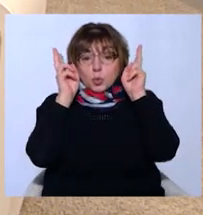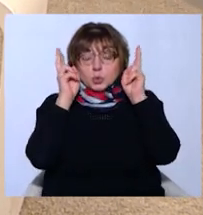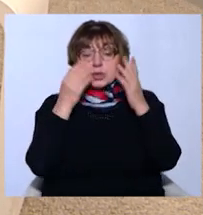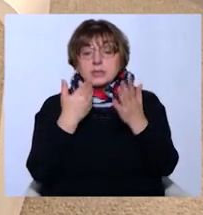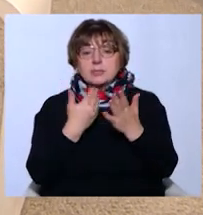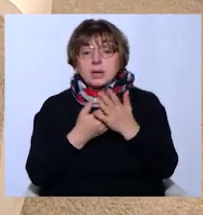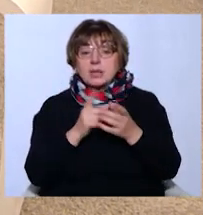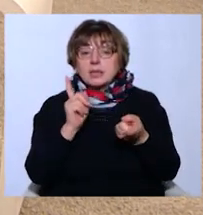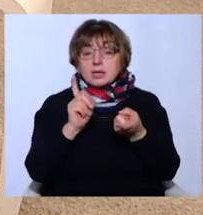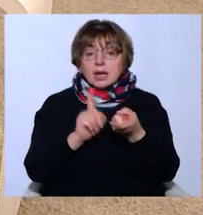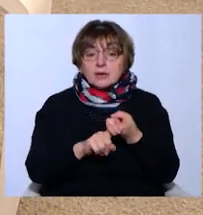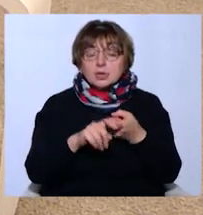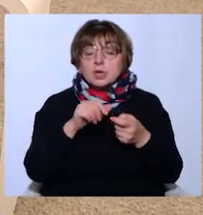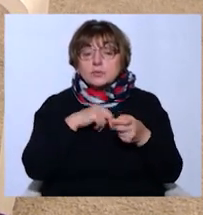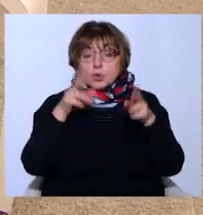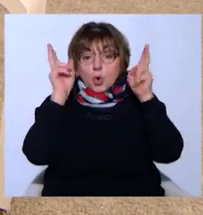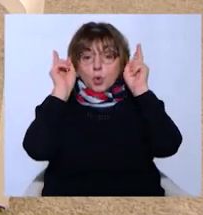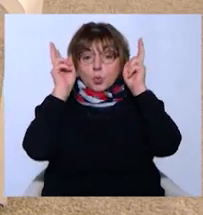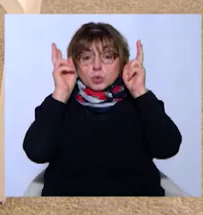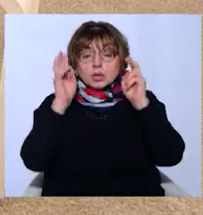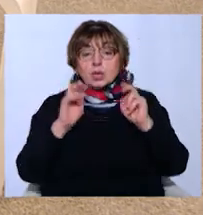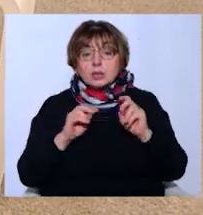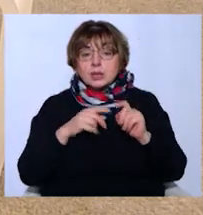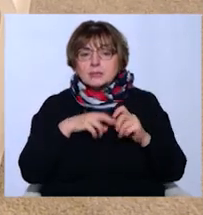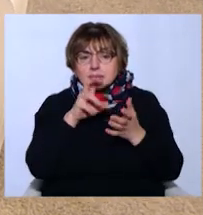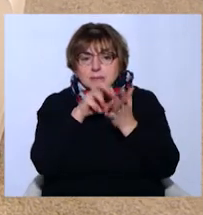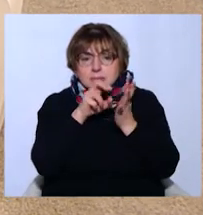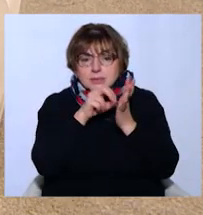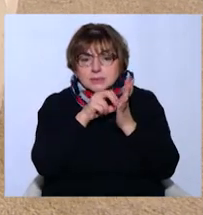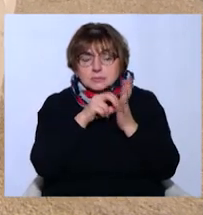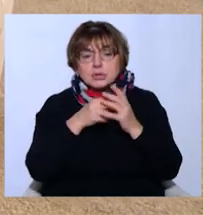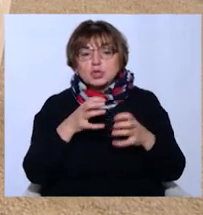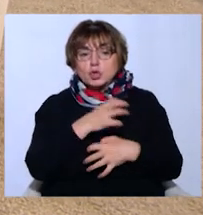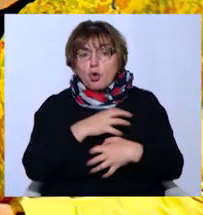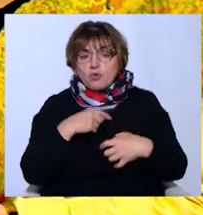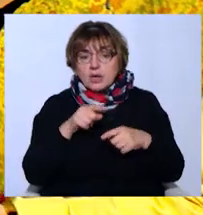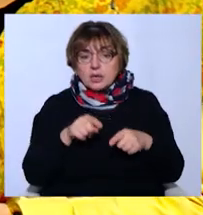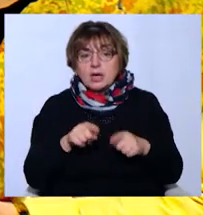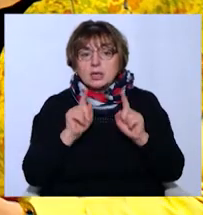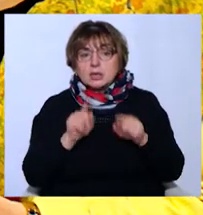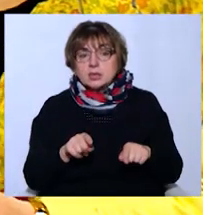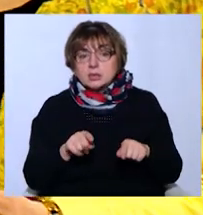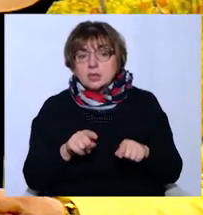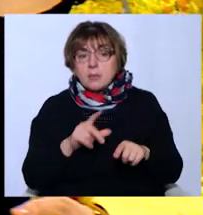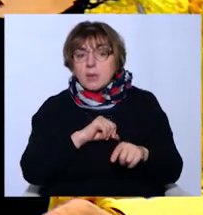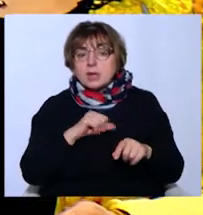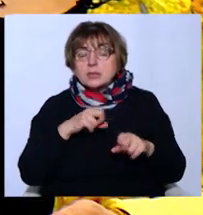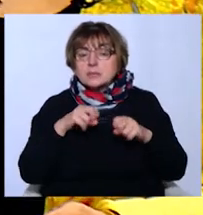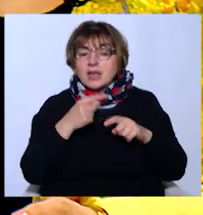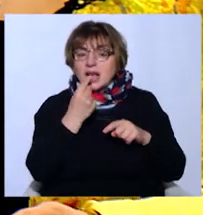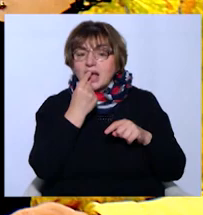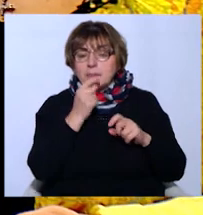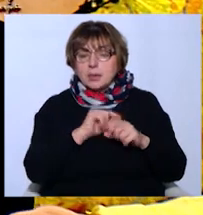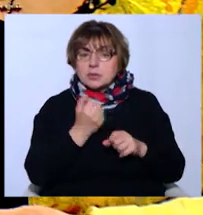კავშირი ერთგვარი. კურდღელი, თქვენ იცით, რომ მღრღნელი ცხოველია, ის მას აქვს ბასრი